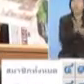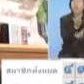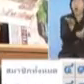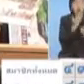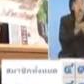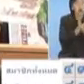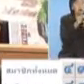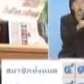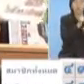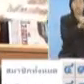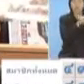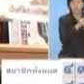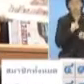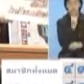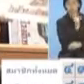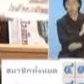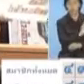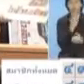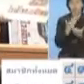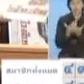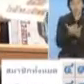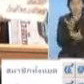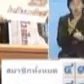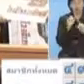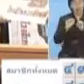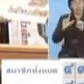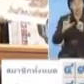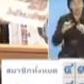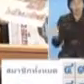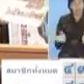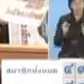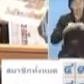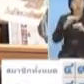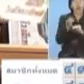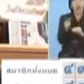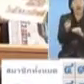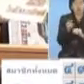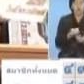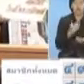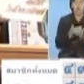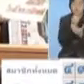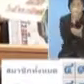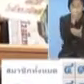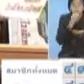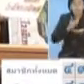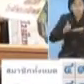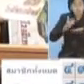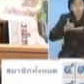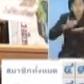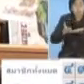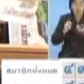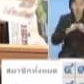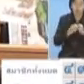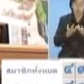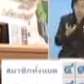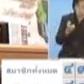ำเพราะวันนี้ท่านกำลังมาขอเงินพวกผมอีกประมาณแสนล้านบาทเพื่อมาอุ้มโครงการจะนำข้าวแล้วไปใช้หนี้ดอกเบี้ยต่างหากใช้หนี้ความสูญเสียใช้